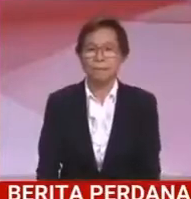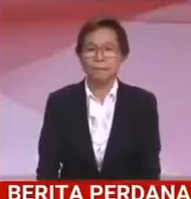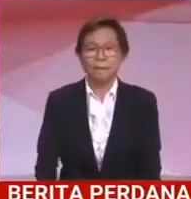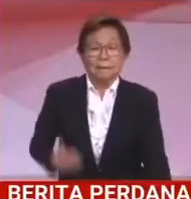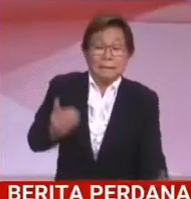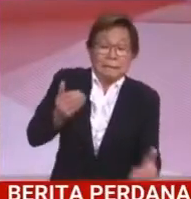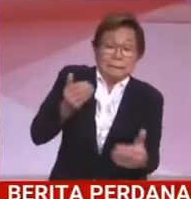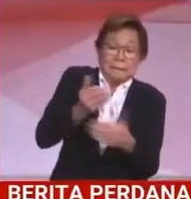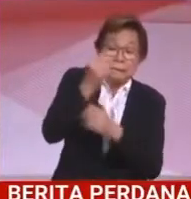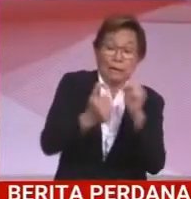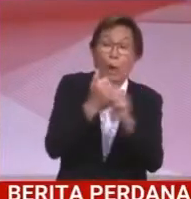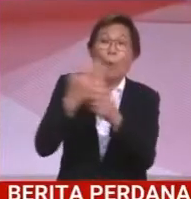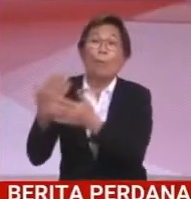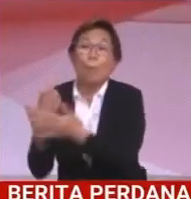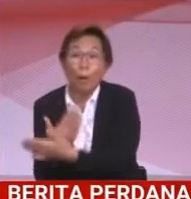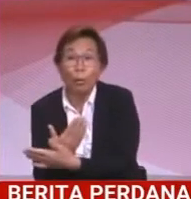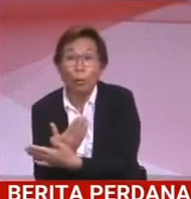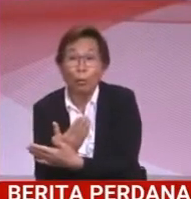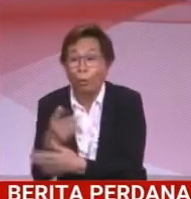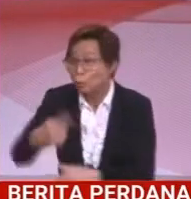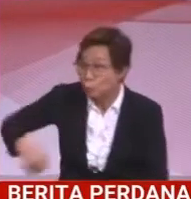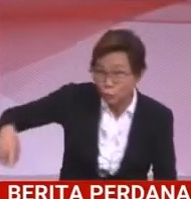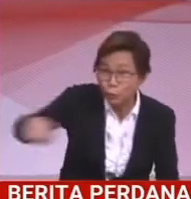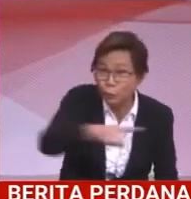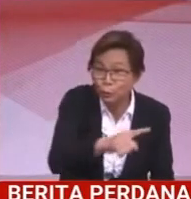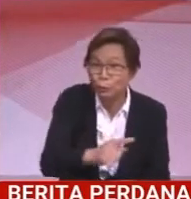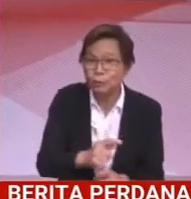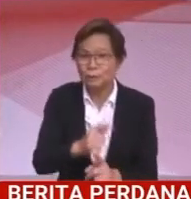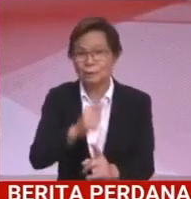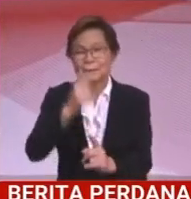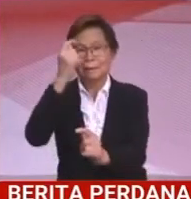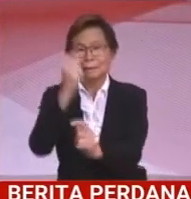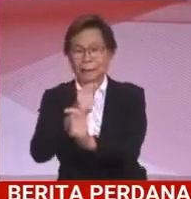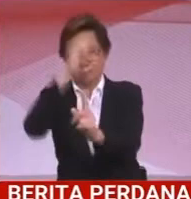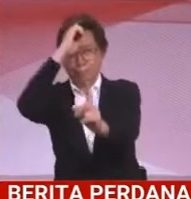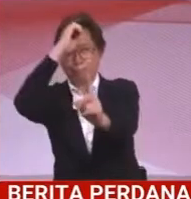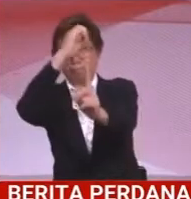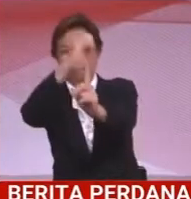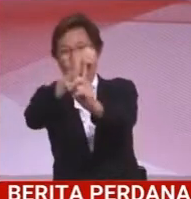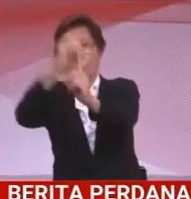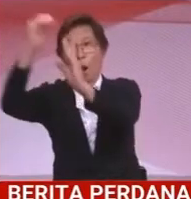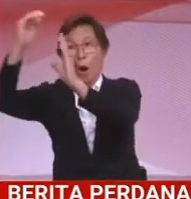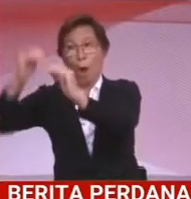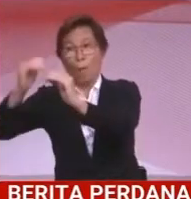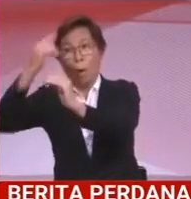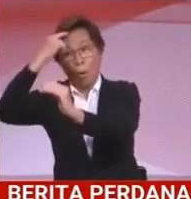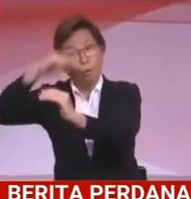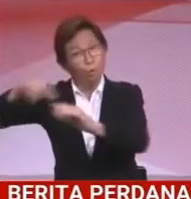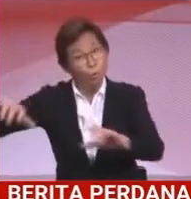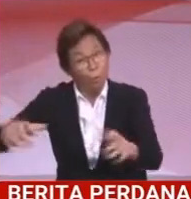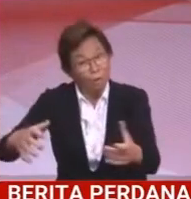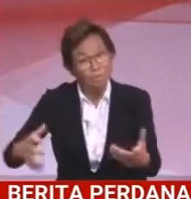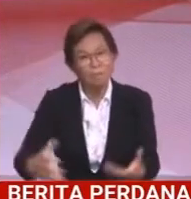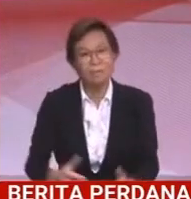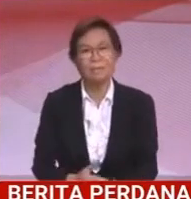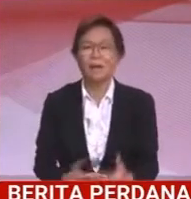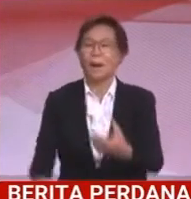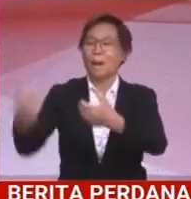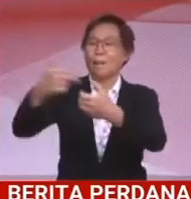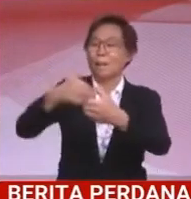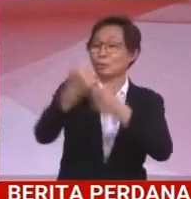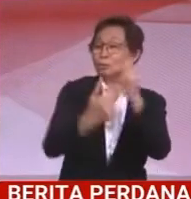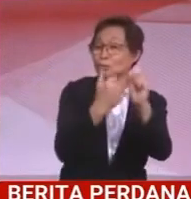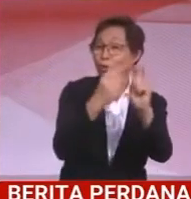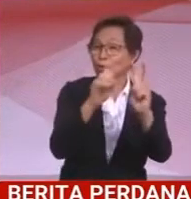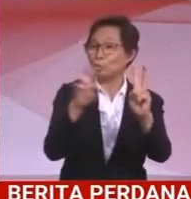Baik, menjelang tahun baru, setiap orang pasti akan menetapkan azam dan harapan untuk disempurnakan. Menginjak ke